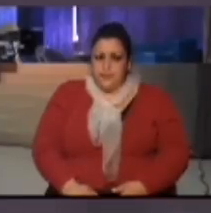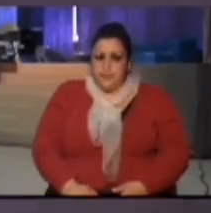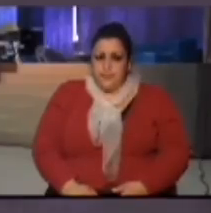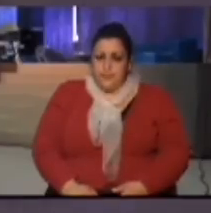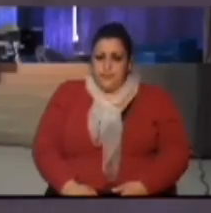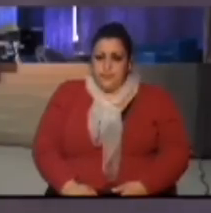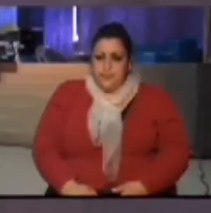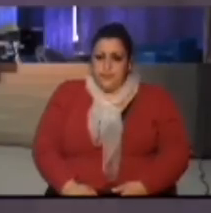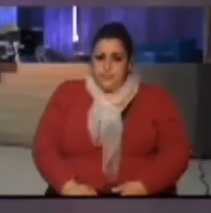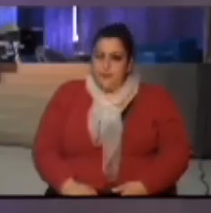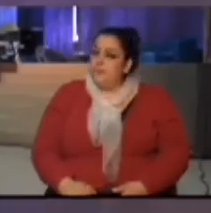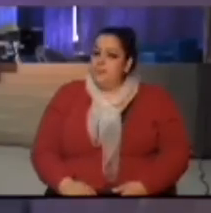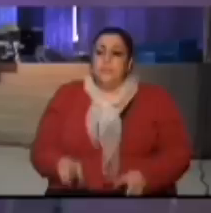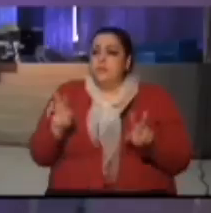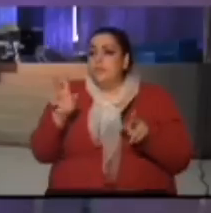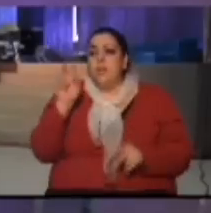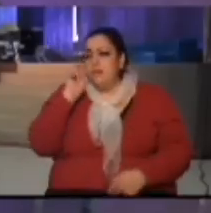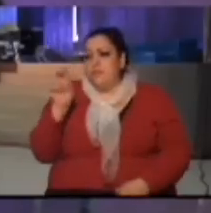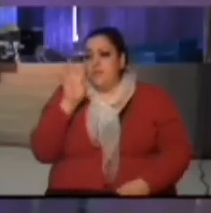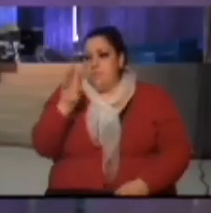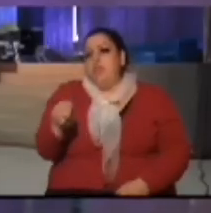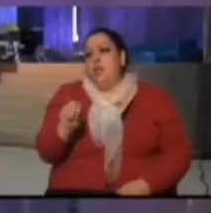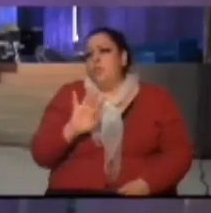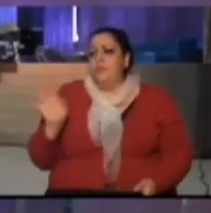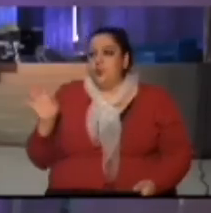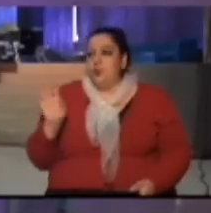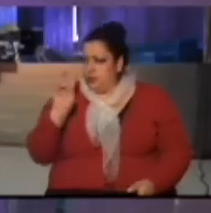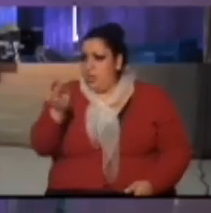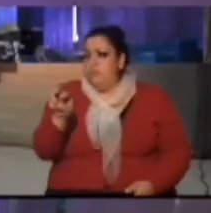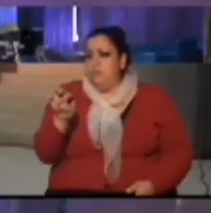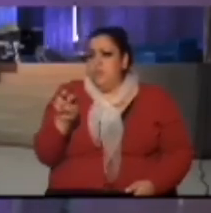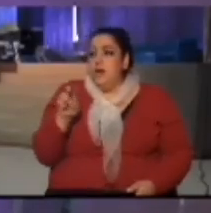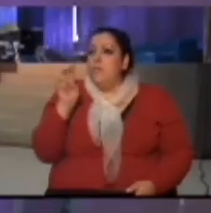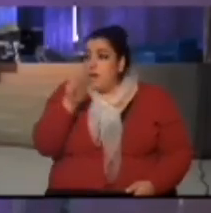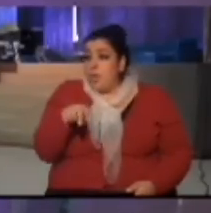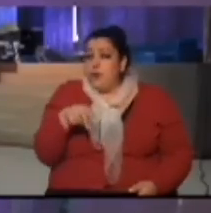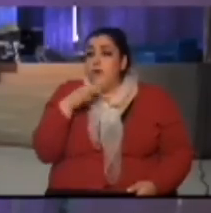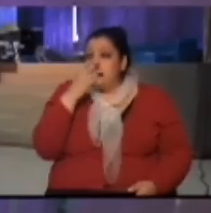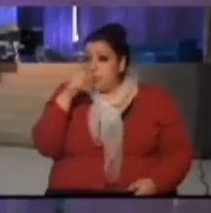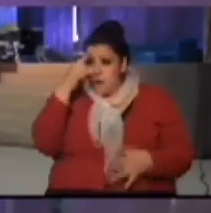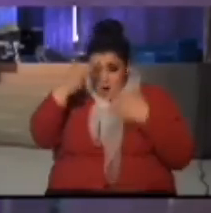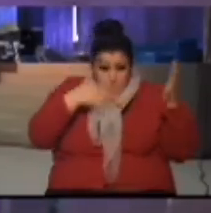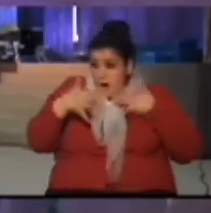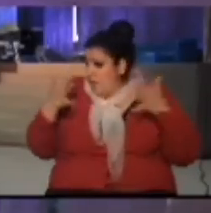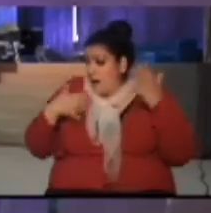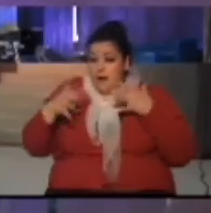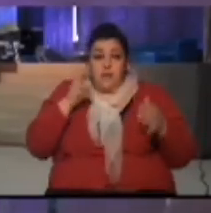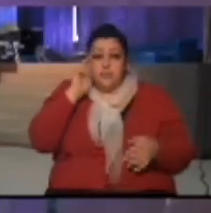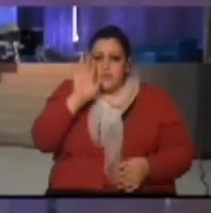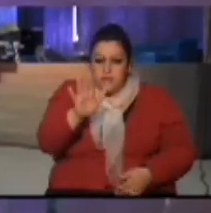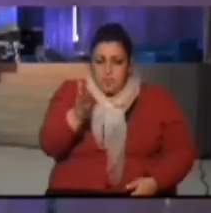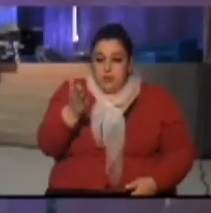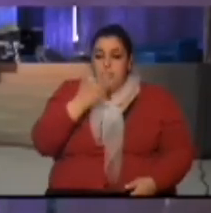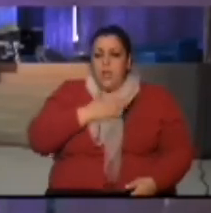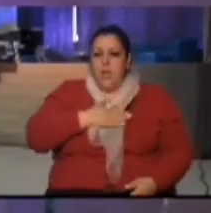Ինքը ներս է մտնելու։ Առաջին խոսքը, որ ասելու է, խաղաղություն է մաղթելու։ Ասլալի, մի հատ հանգստացի,